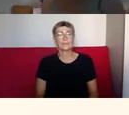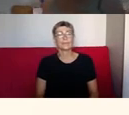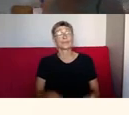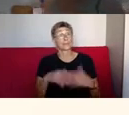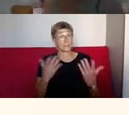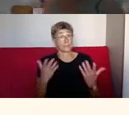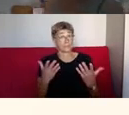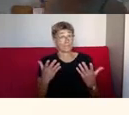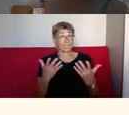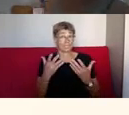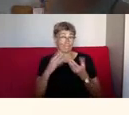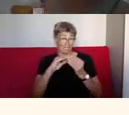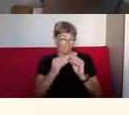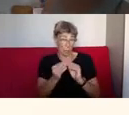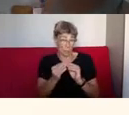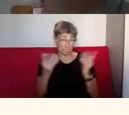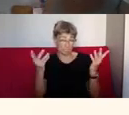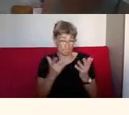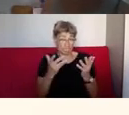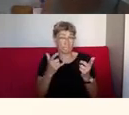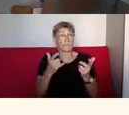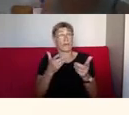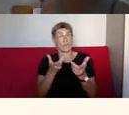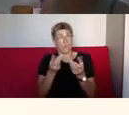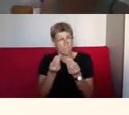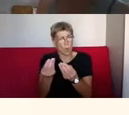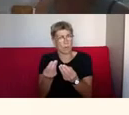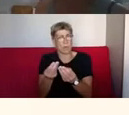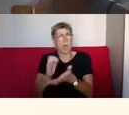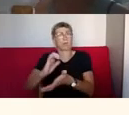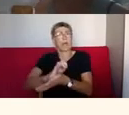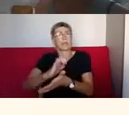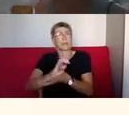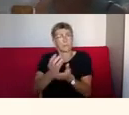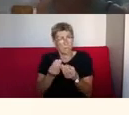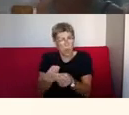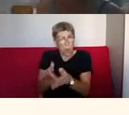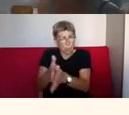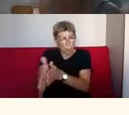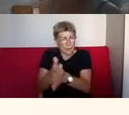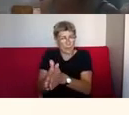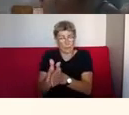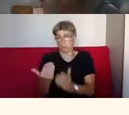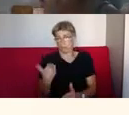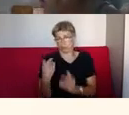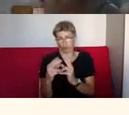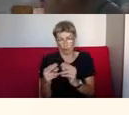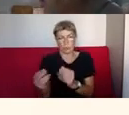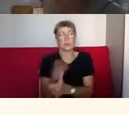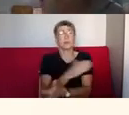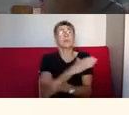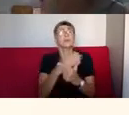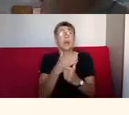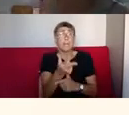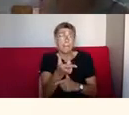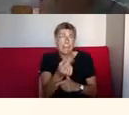Donc les difficultés, effectivement, il y a motivé la presse, comme je viens d'en parler, les partenaires aussi, parce que malheureusement, on